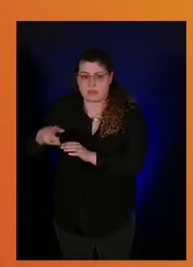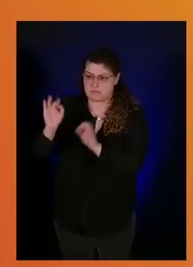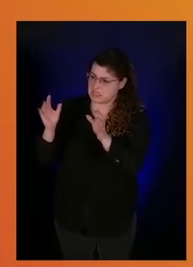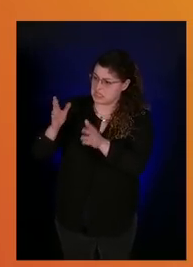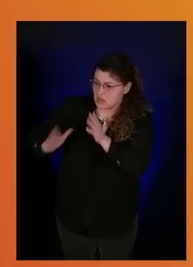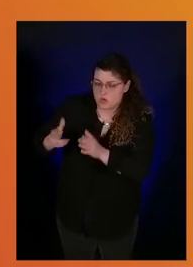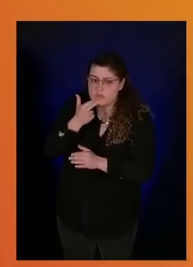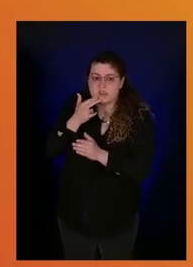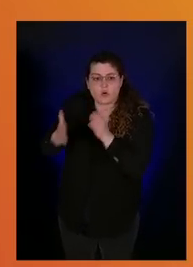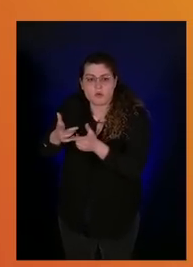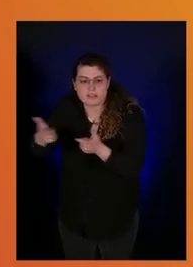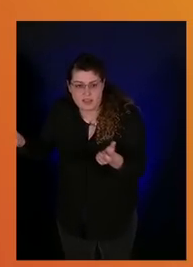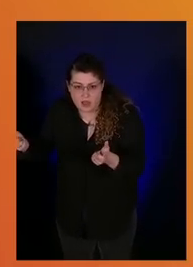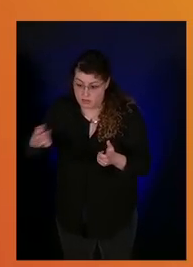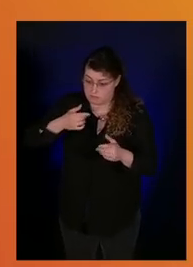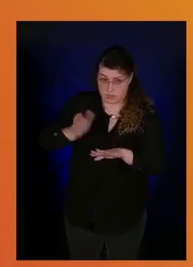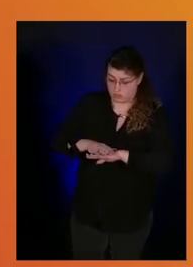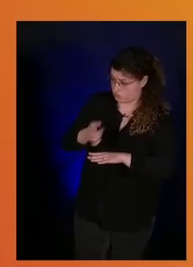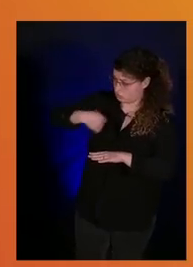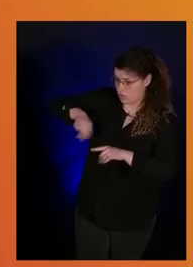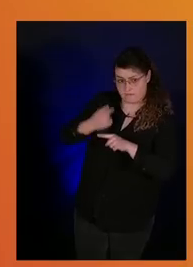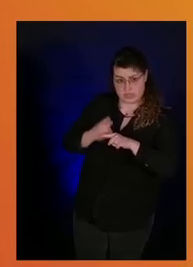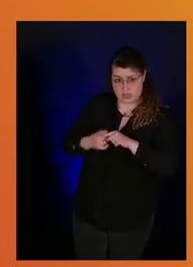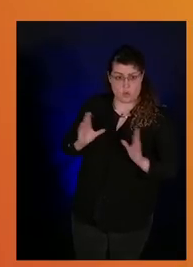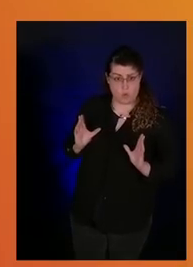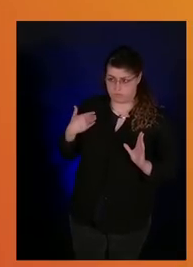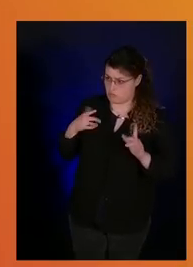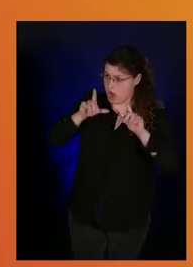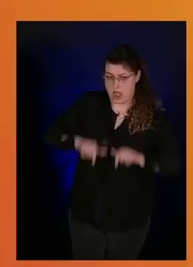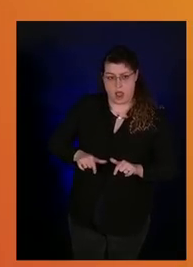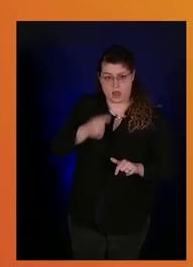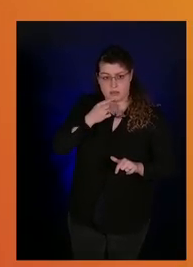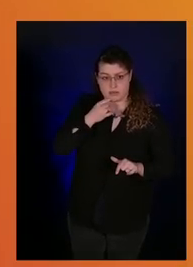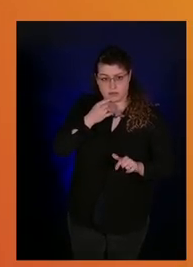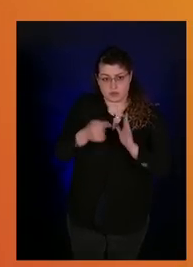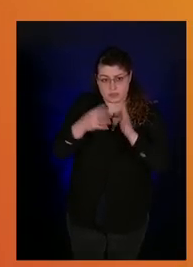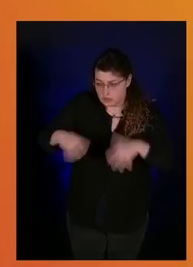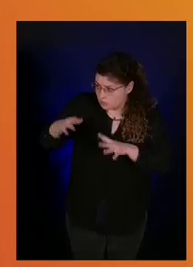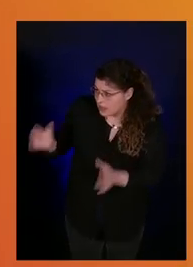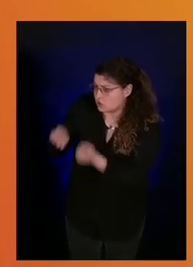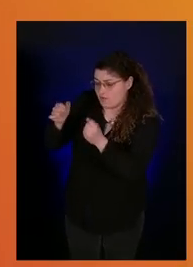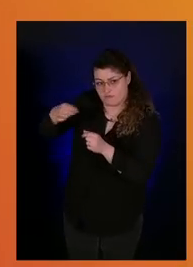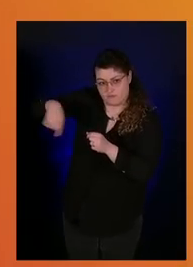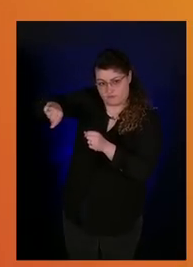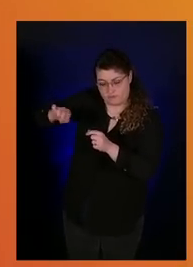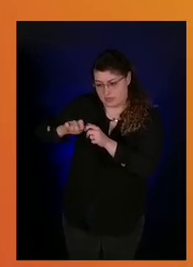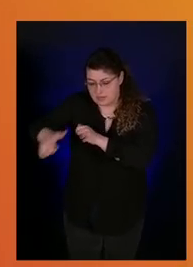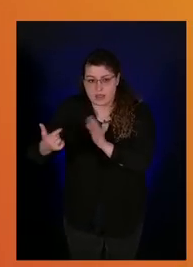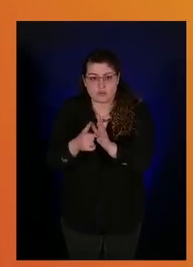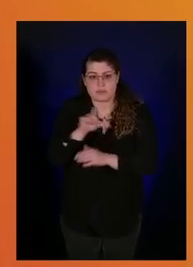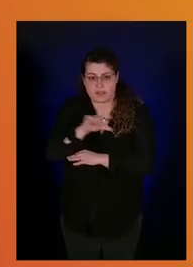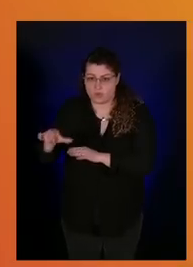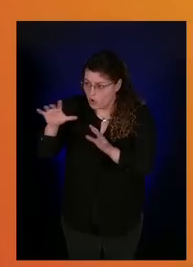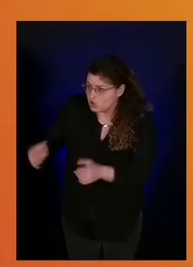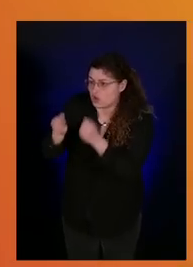c'était contestant la CGT Chapelle d'Arblay. On est un bastion de la CGT. En 1983, les papes-chapes avaient sauvé Chapelle d'Arblay. Et bien en 2022, les papes-chapes ont